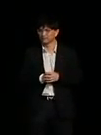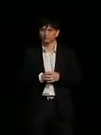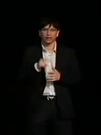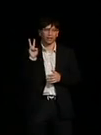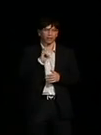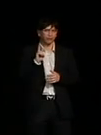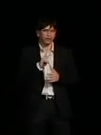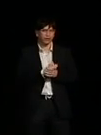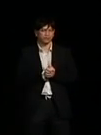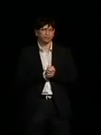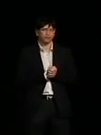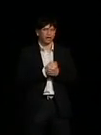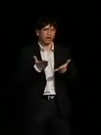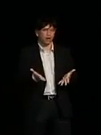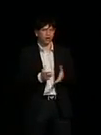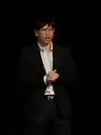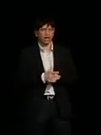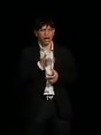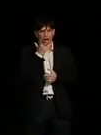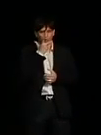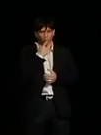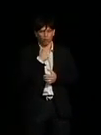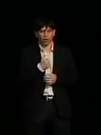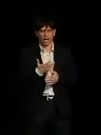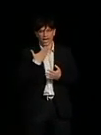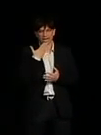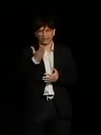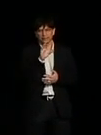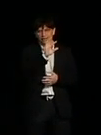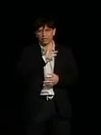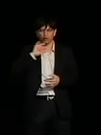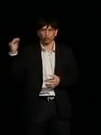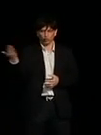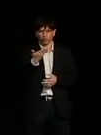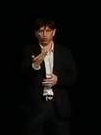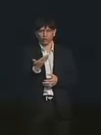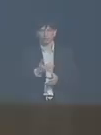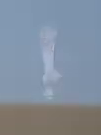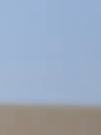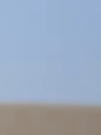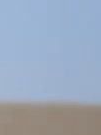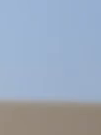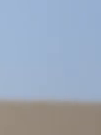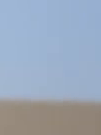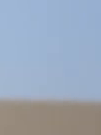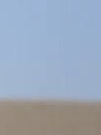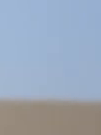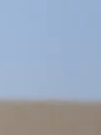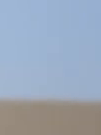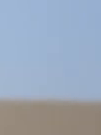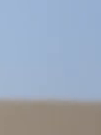vero Allora vorrei veramente ringraziare tutti coloro che hanno condiviso tutti i